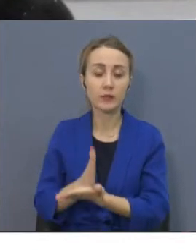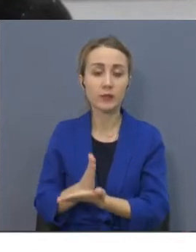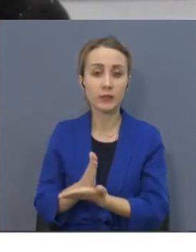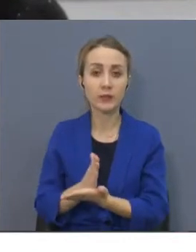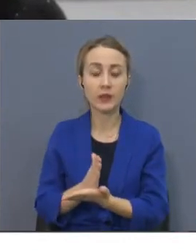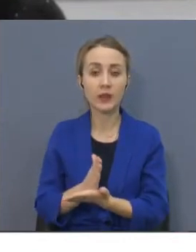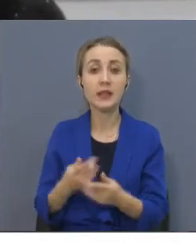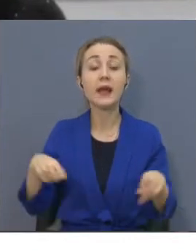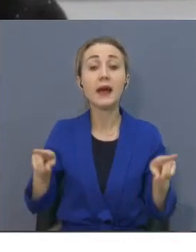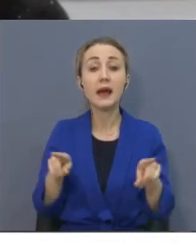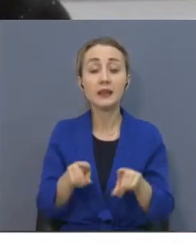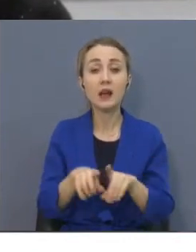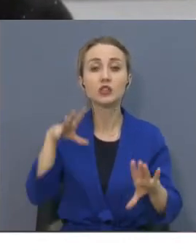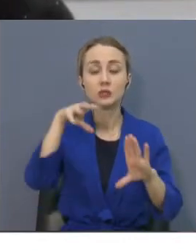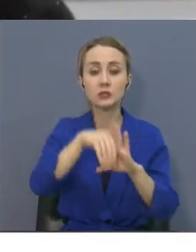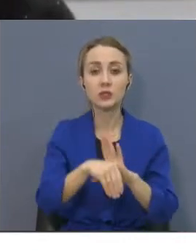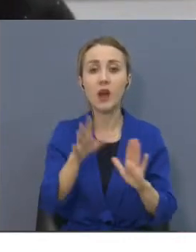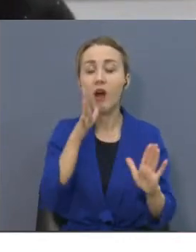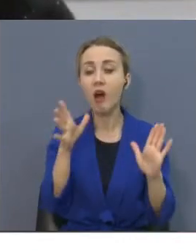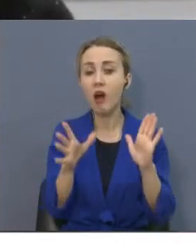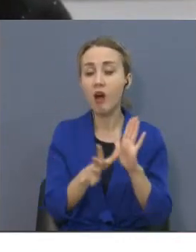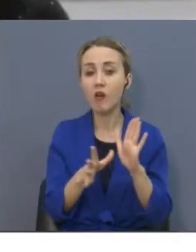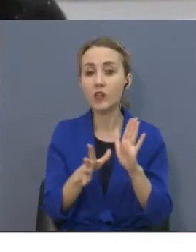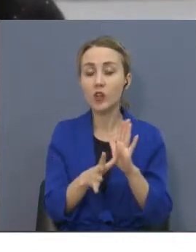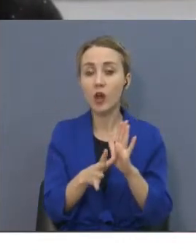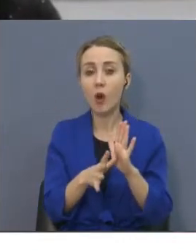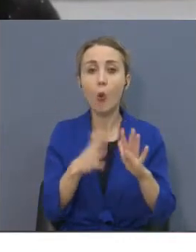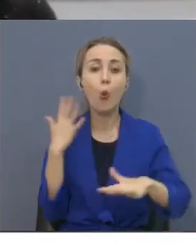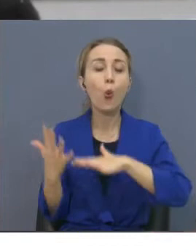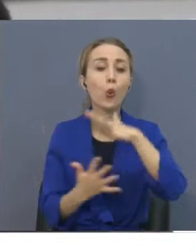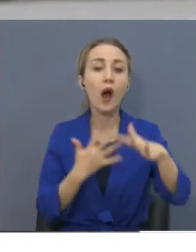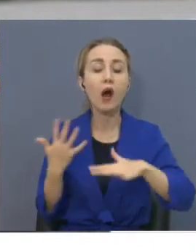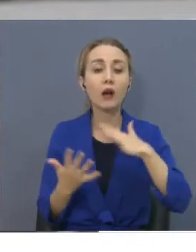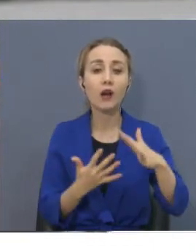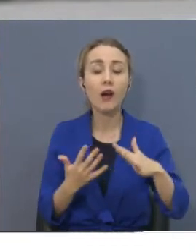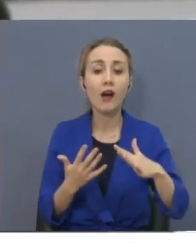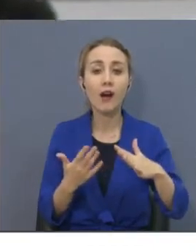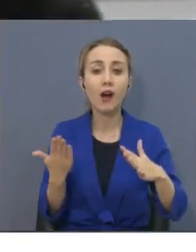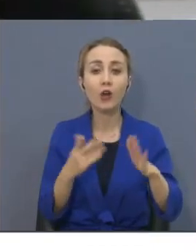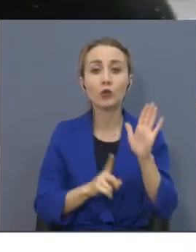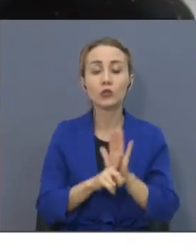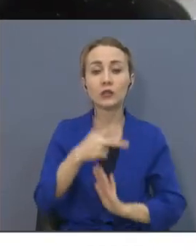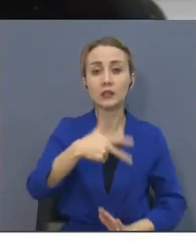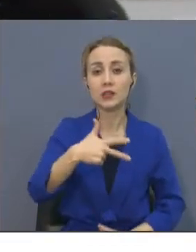видеонаблюдения, а также в том числе автоматизированной системой «Ураган», которая действует у нас с